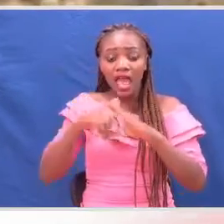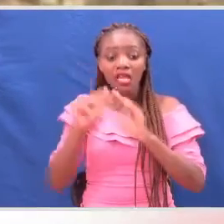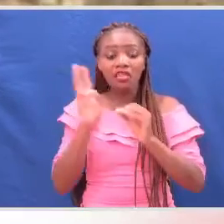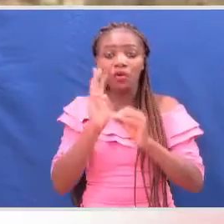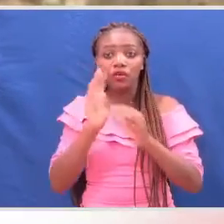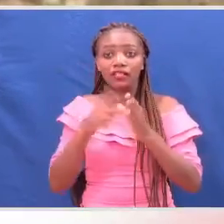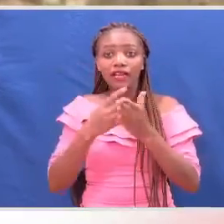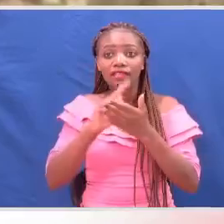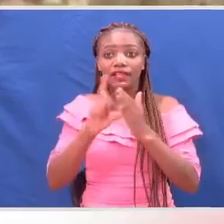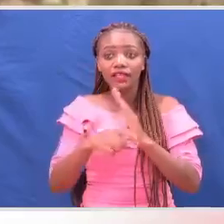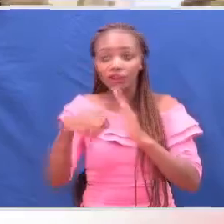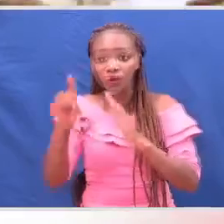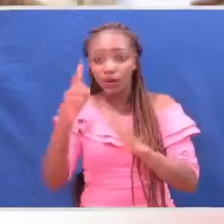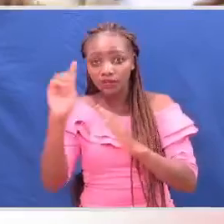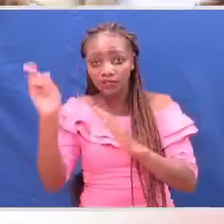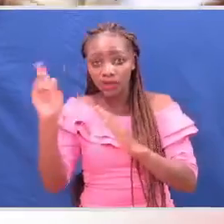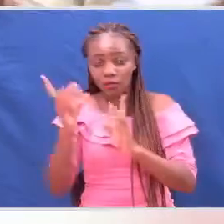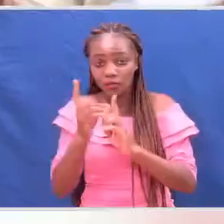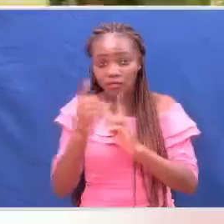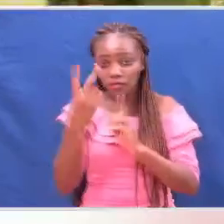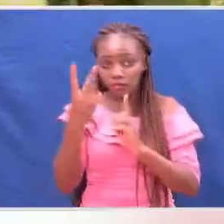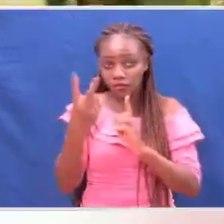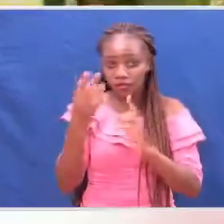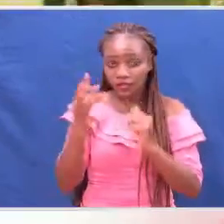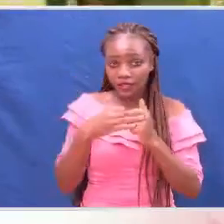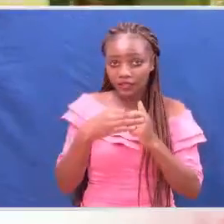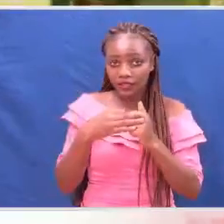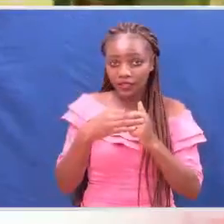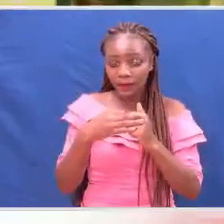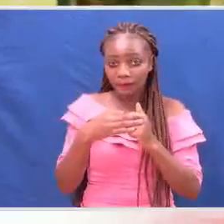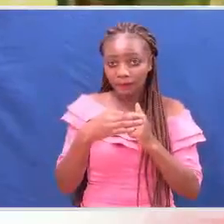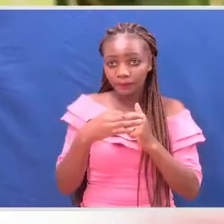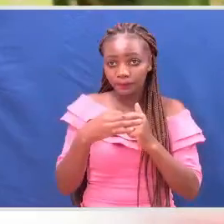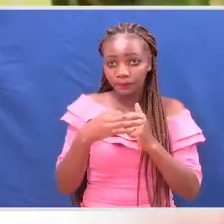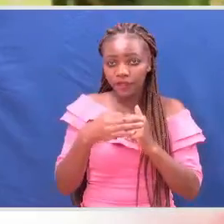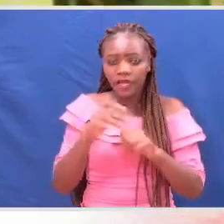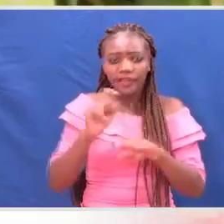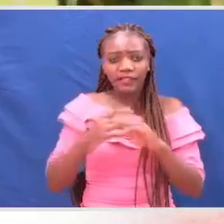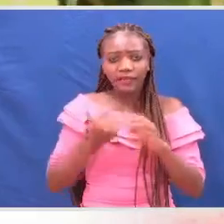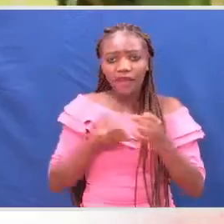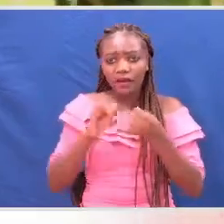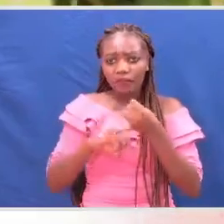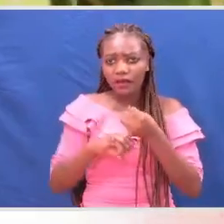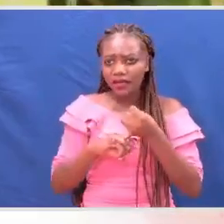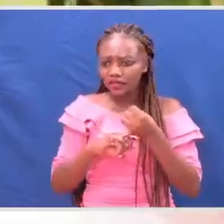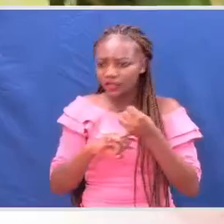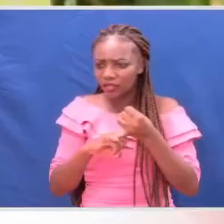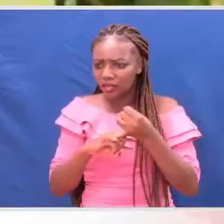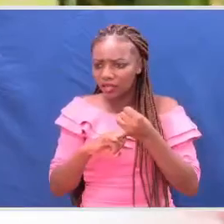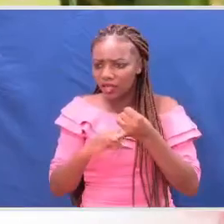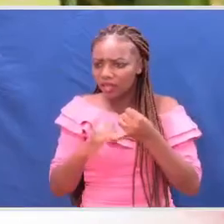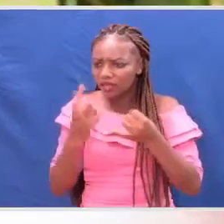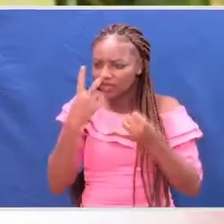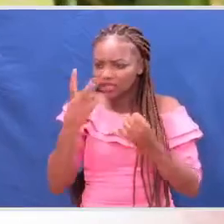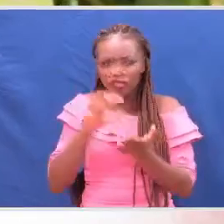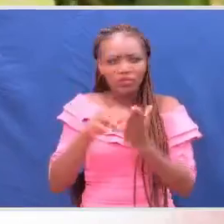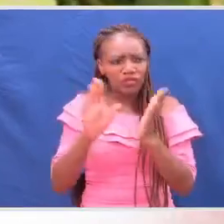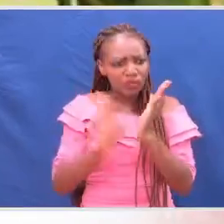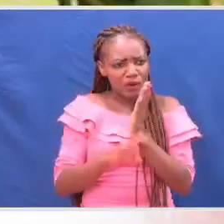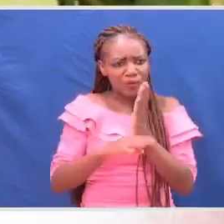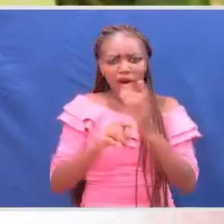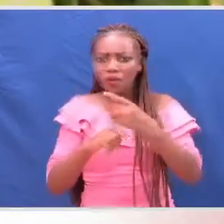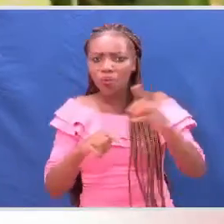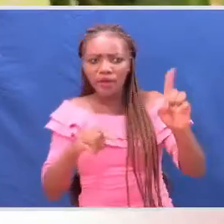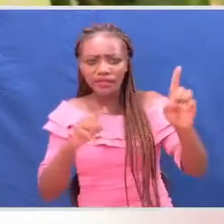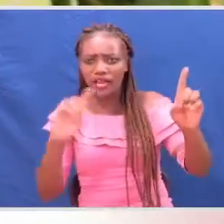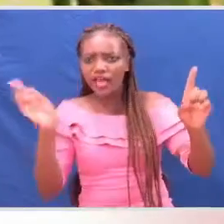kisha akatorokea Nairobi tarehe 28. Bibi vile aliona maneno ikachacha, tarehe 28 akatoroka akaenda Nairobi. Vile alifika